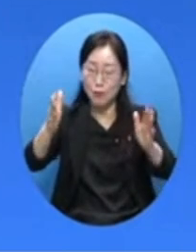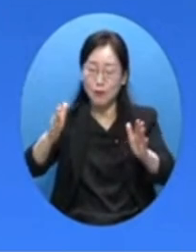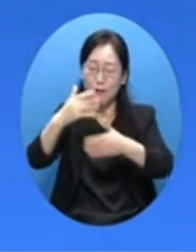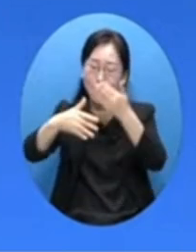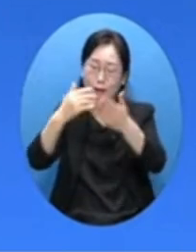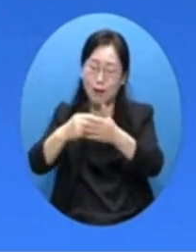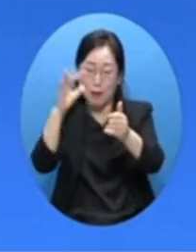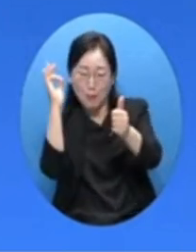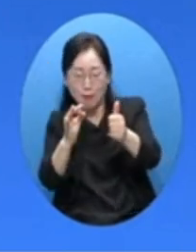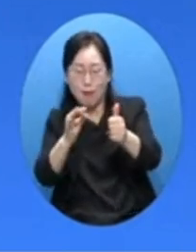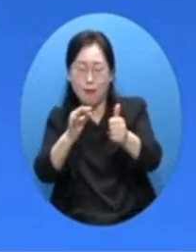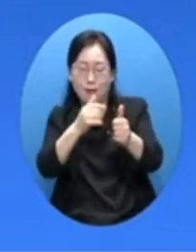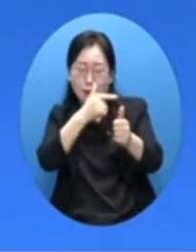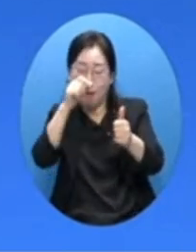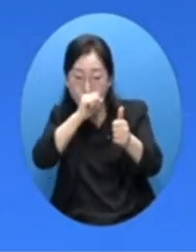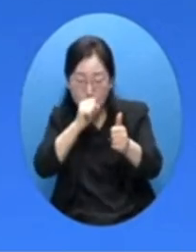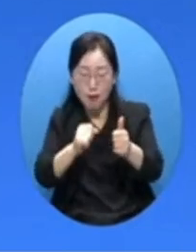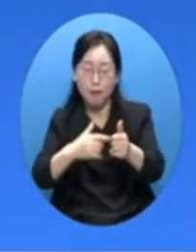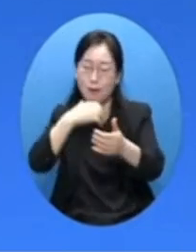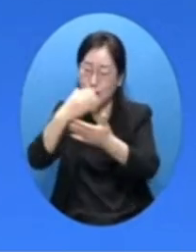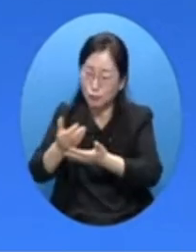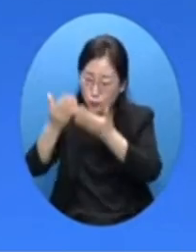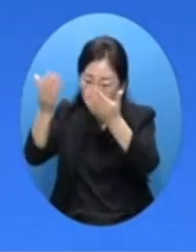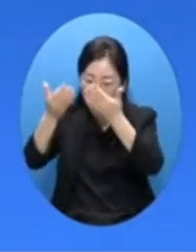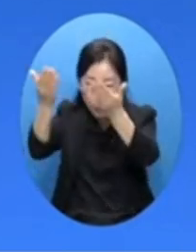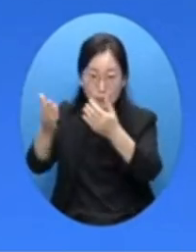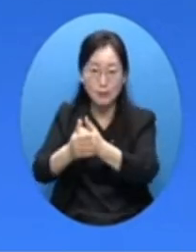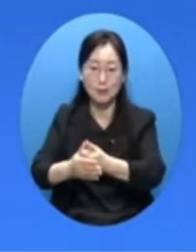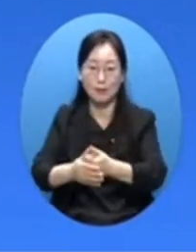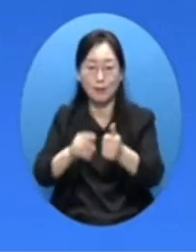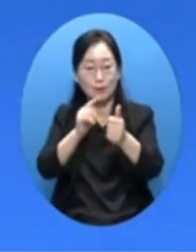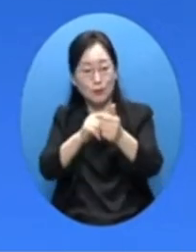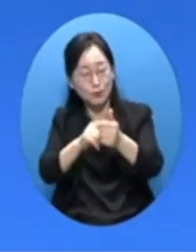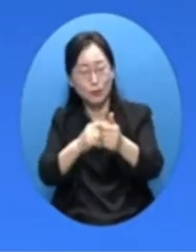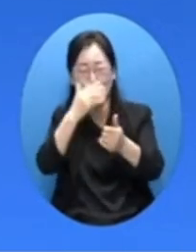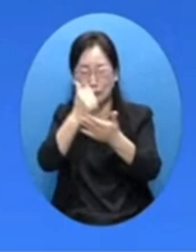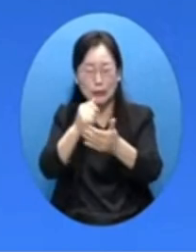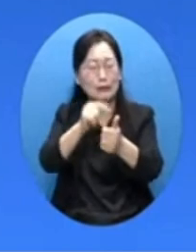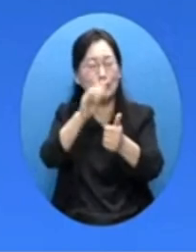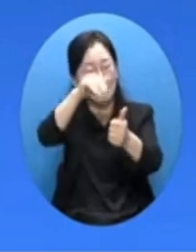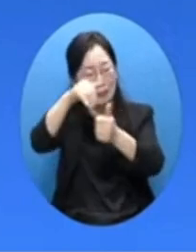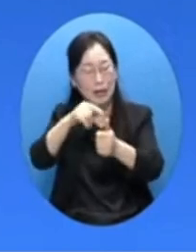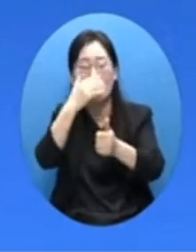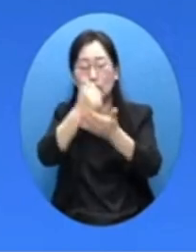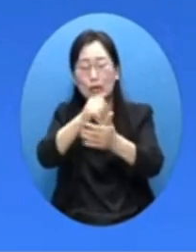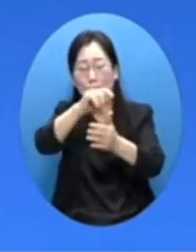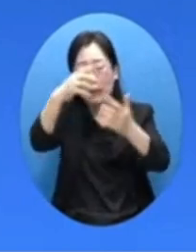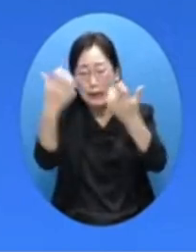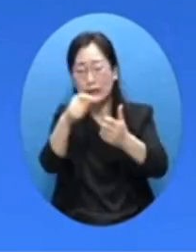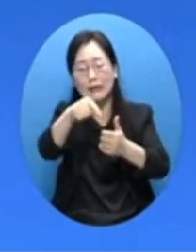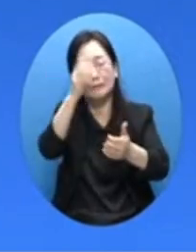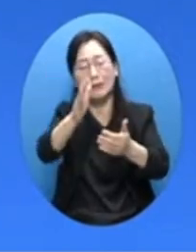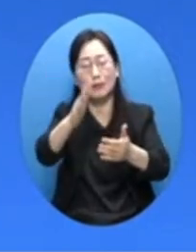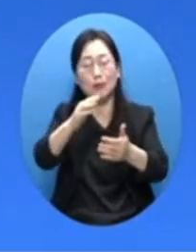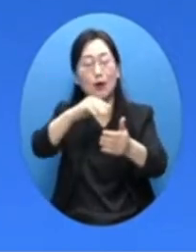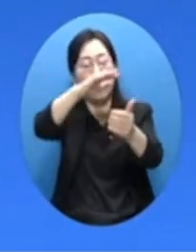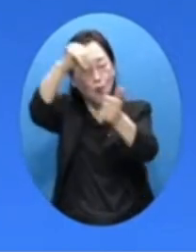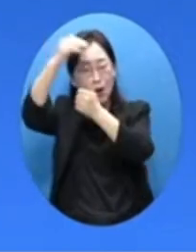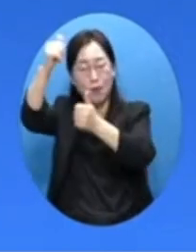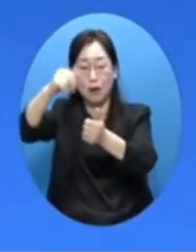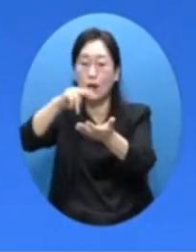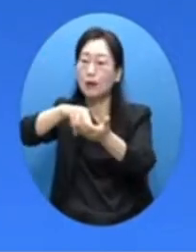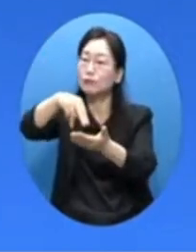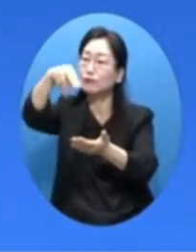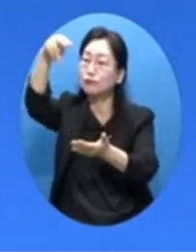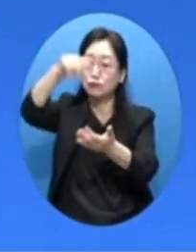하나님을 감동시켜드리는 삶을 살았던지 이제 너는 이 죄악 많은 세상에 살지 말고 내가 있는 천국에 와라. 그래서 죽음도 보지